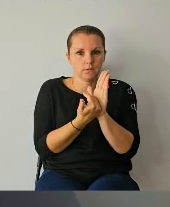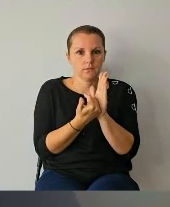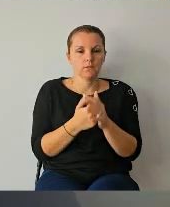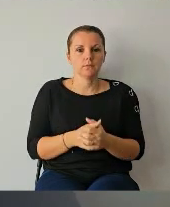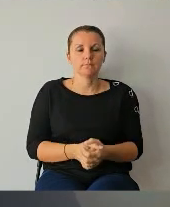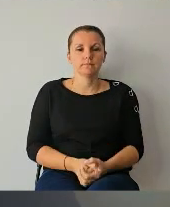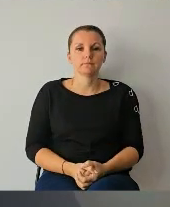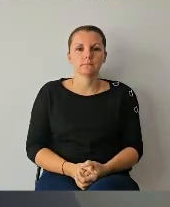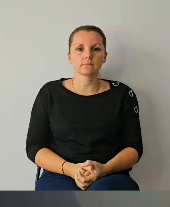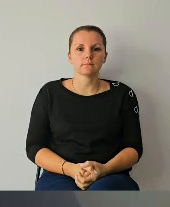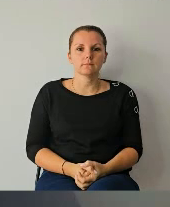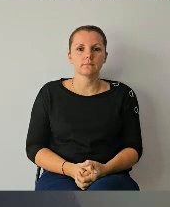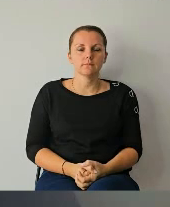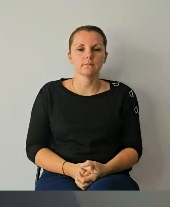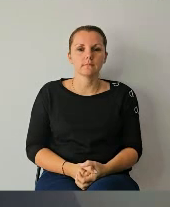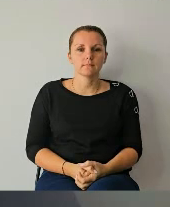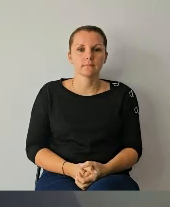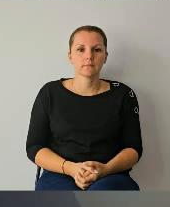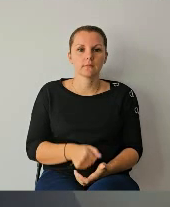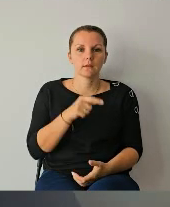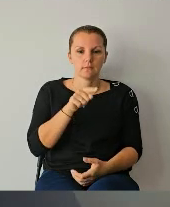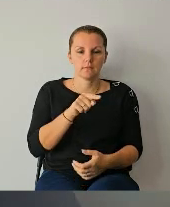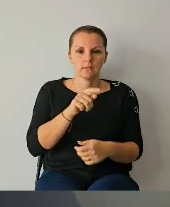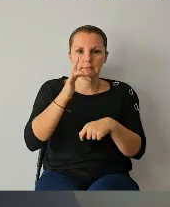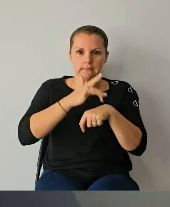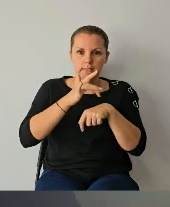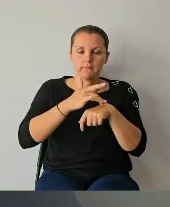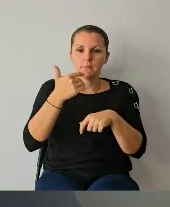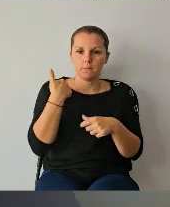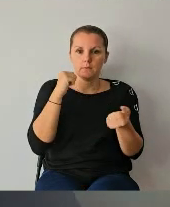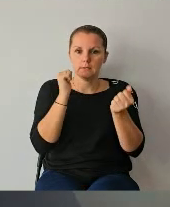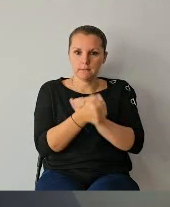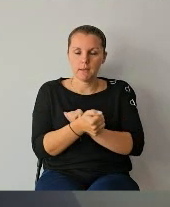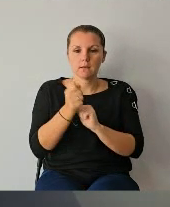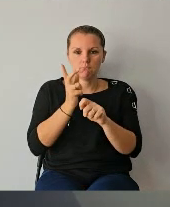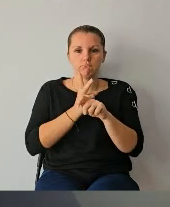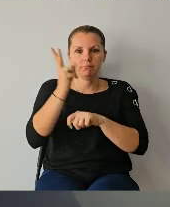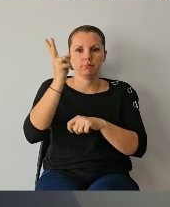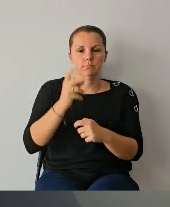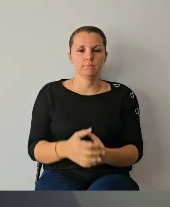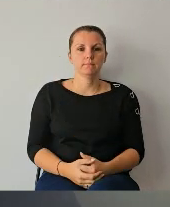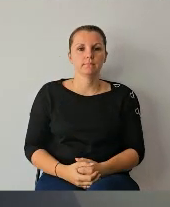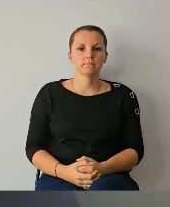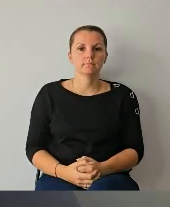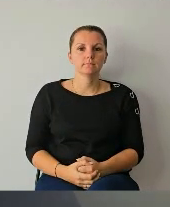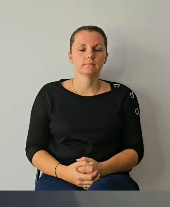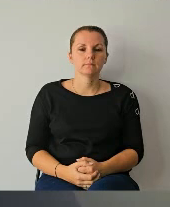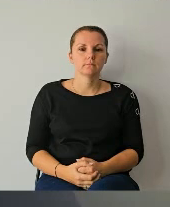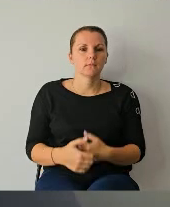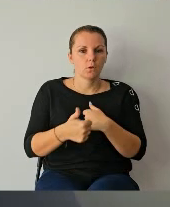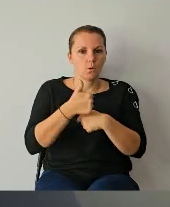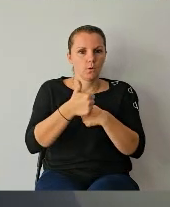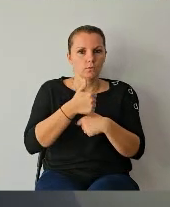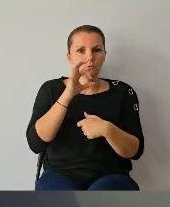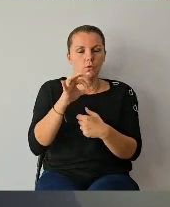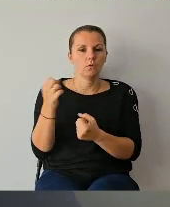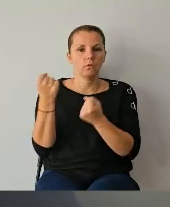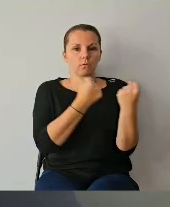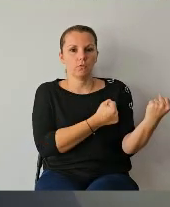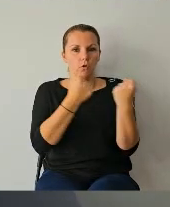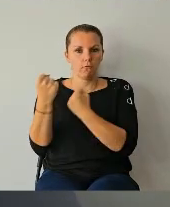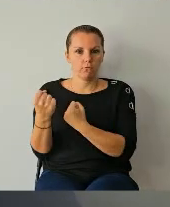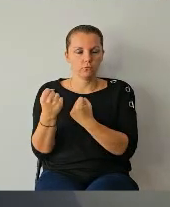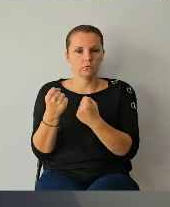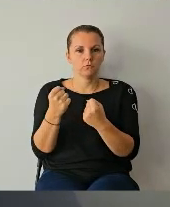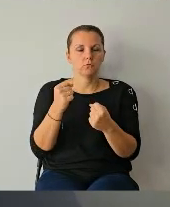stypendiów. Zaznaczam, że te stawki uległy zmianie i wzrosły. Jeśli chodzi o dowóz uczniów niepełnosprawnych